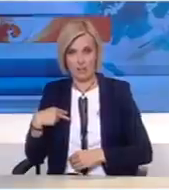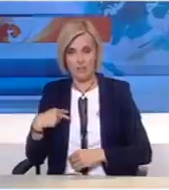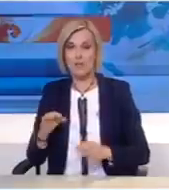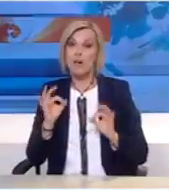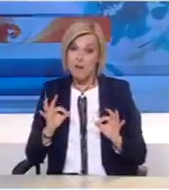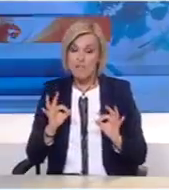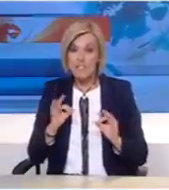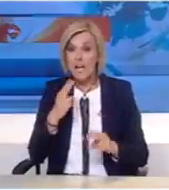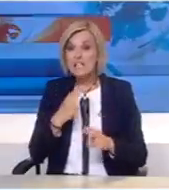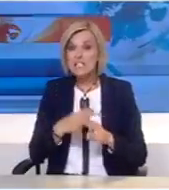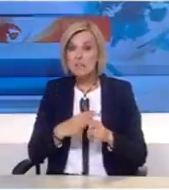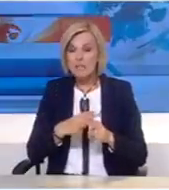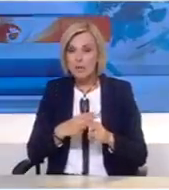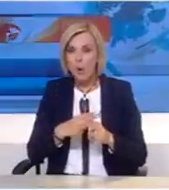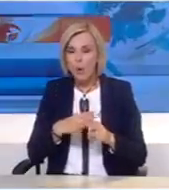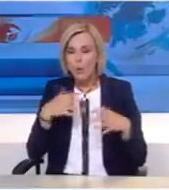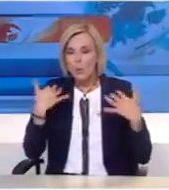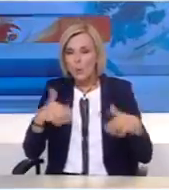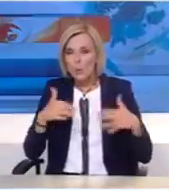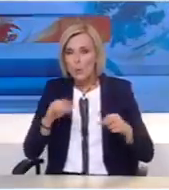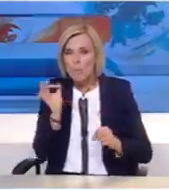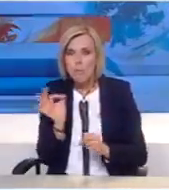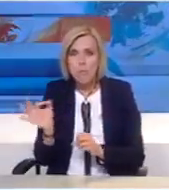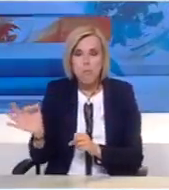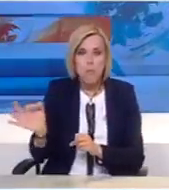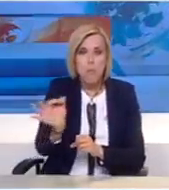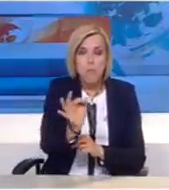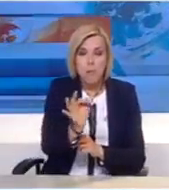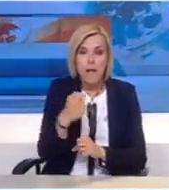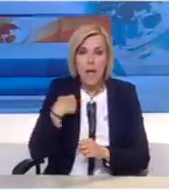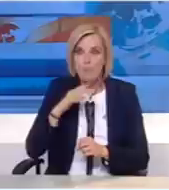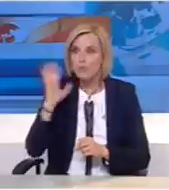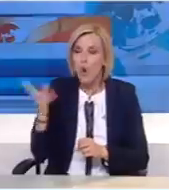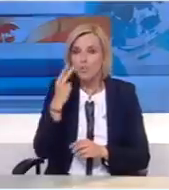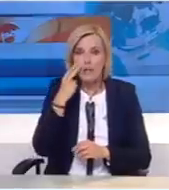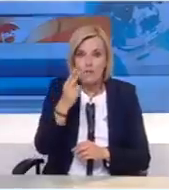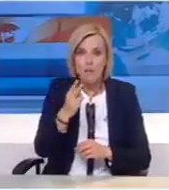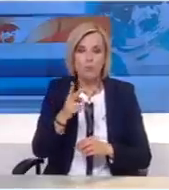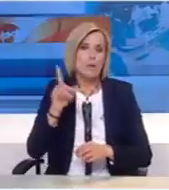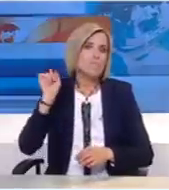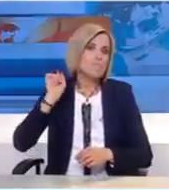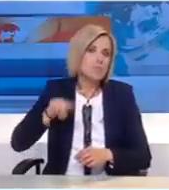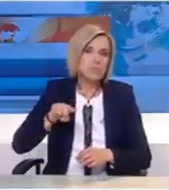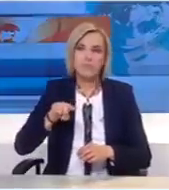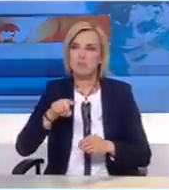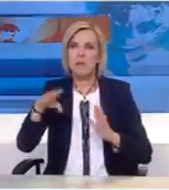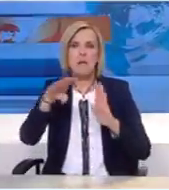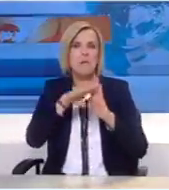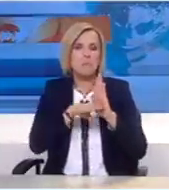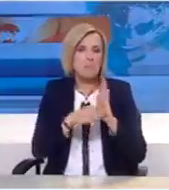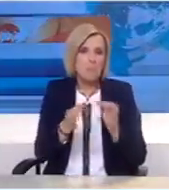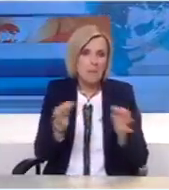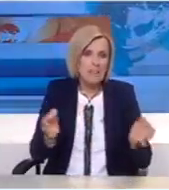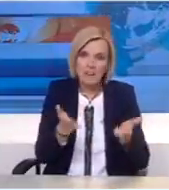ζήτημα της διασποράς. Δεν αφορά τη συγκεκριμένη δομή. Κάθε φορά που υπάρχει η οποιαδήποτε αμέλεια σε τέτοιου είδους δομές ή